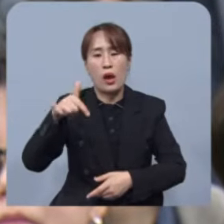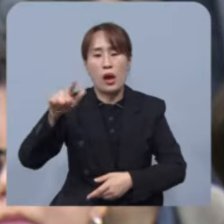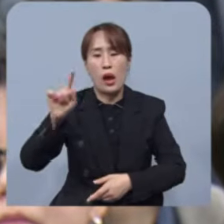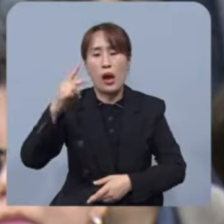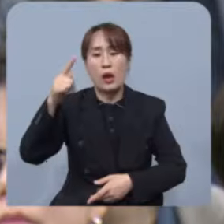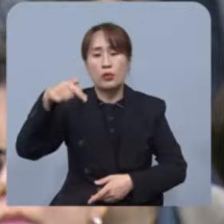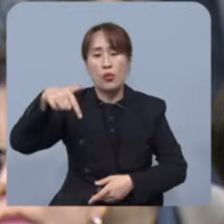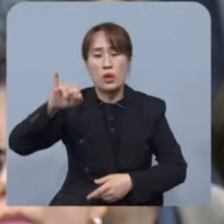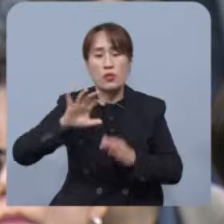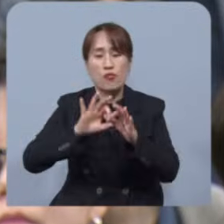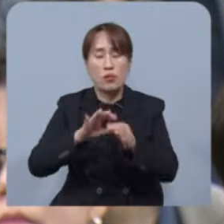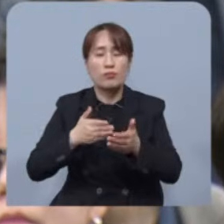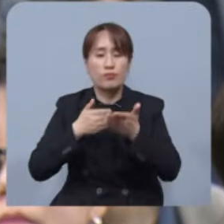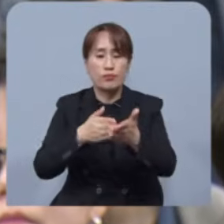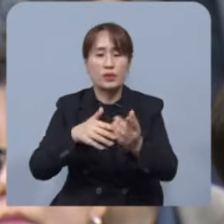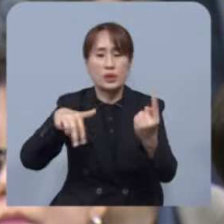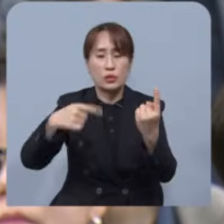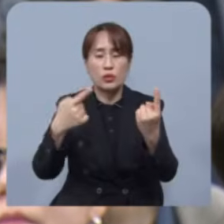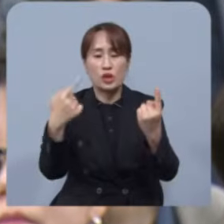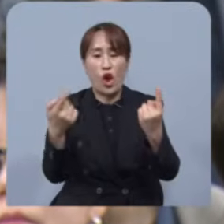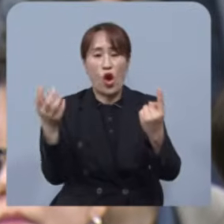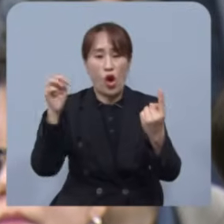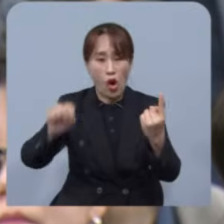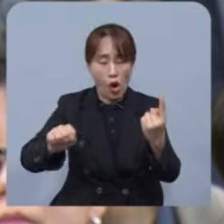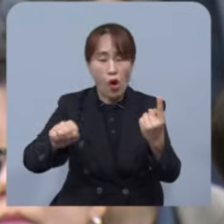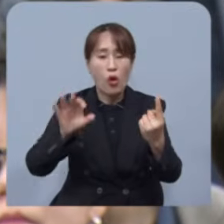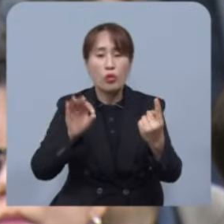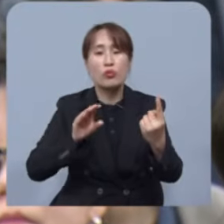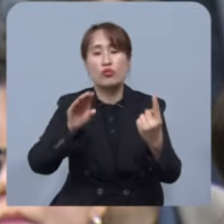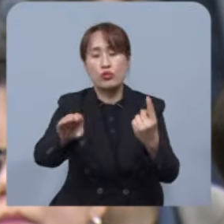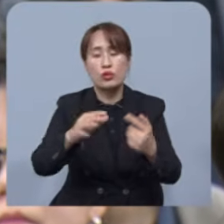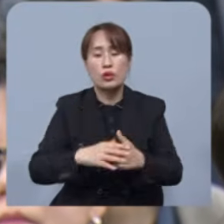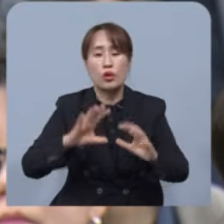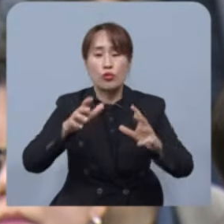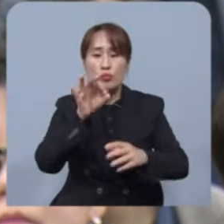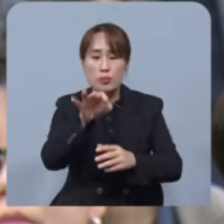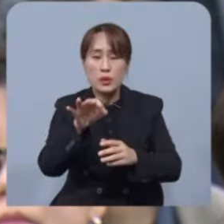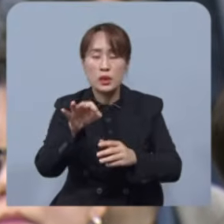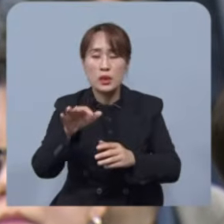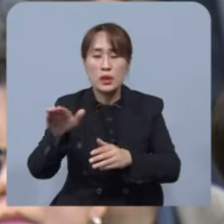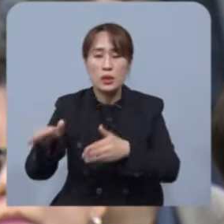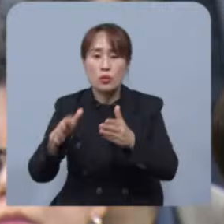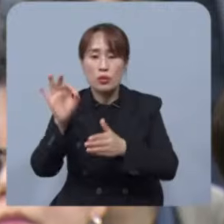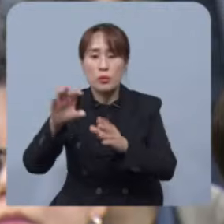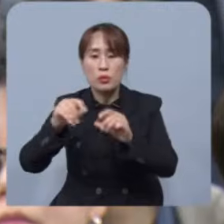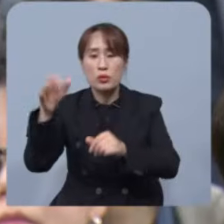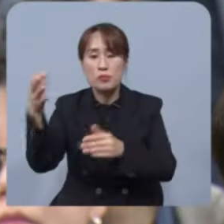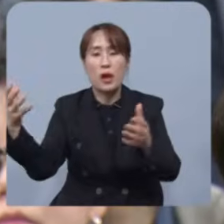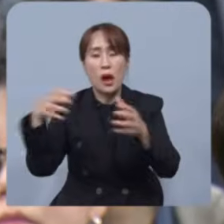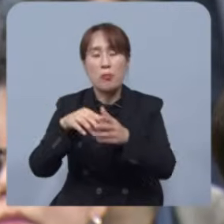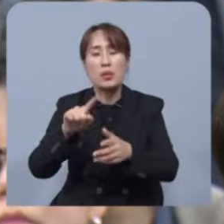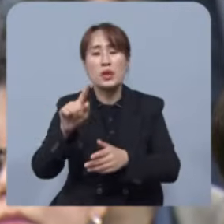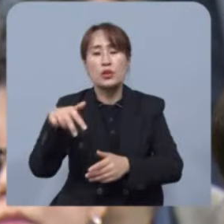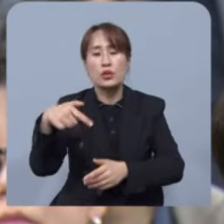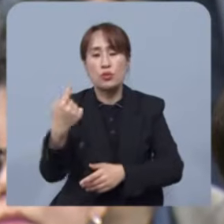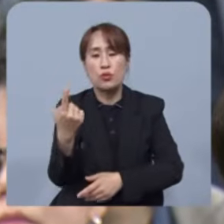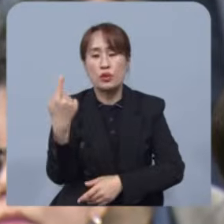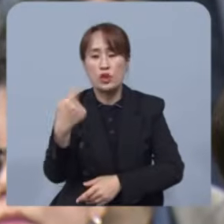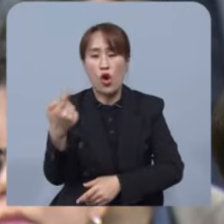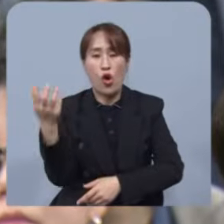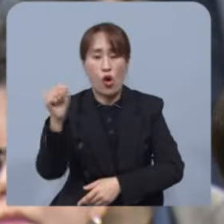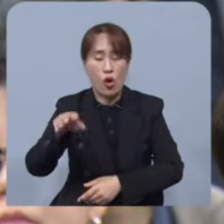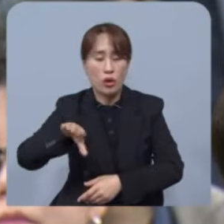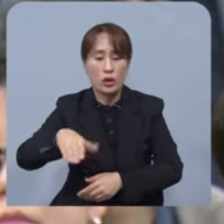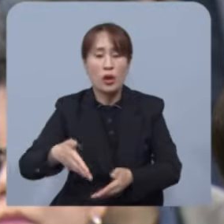말씀드리면 1조 1,000억 정도 투입이 됩니다. 국비, 지방비, 토지 비용까지 다 해서. 그런데